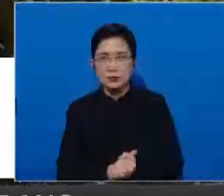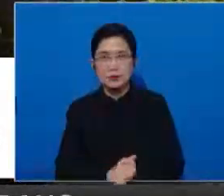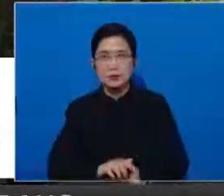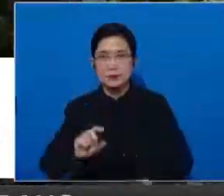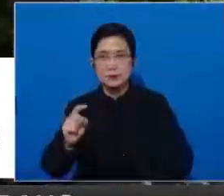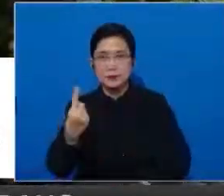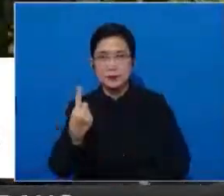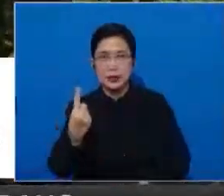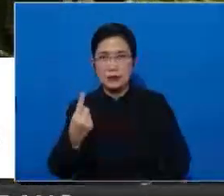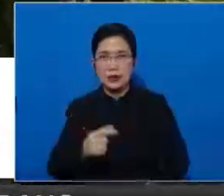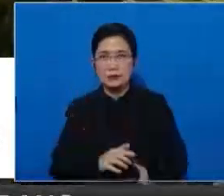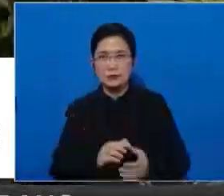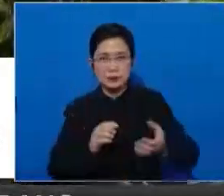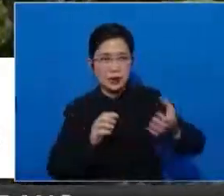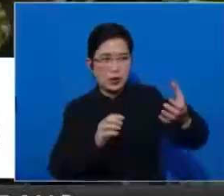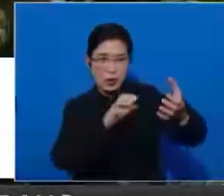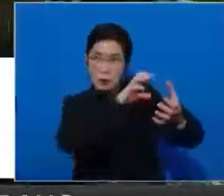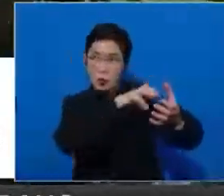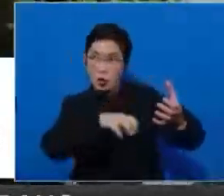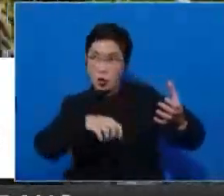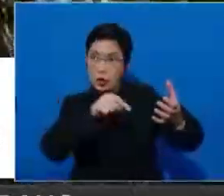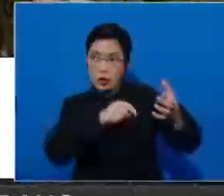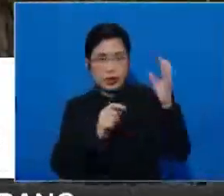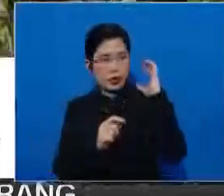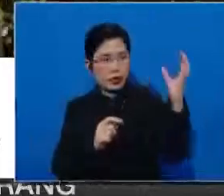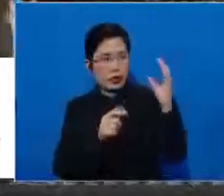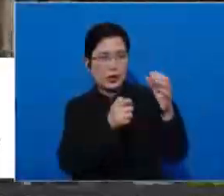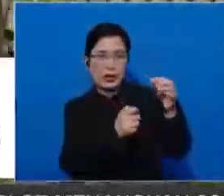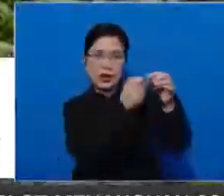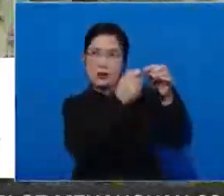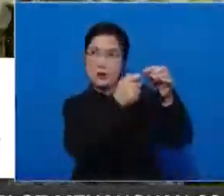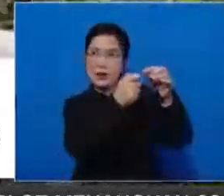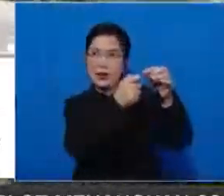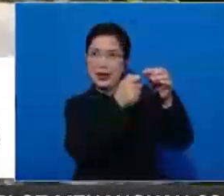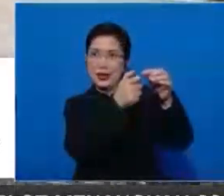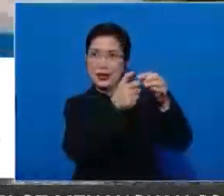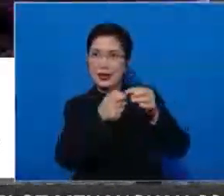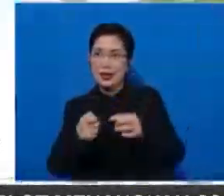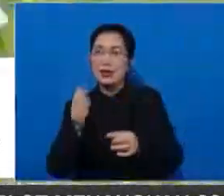Pertama-tama, kita panen dahulu pepayanya. Pepaya yang akan digunakan harus pepaya yang masih muda.